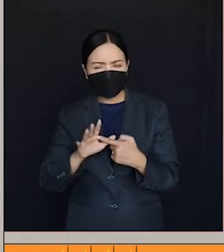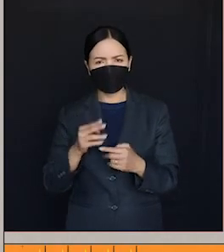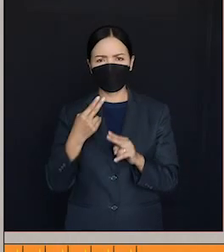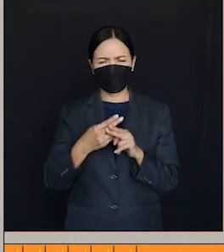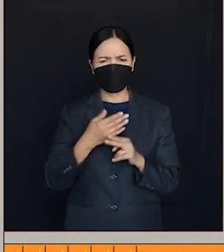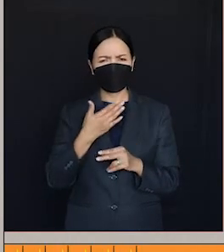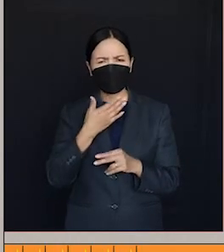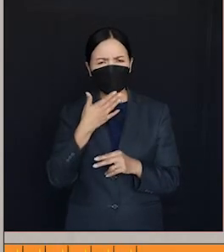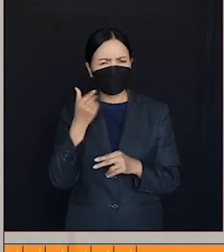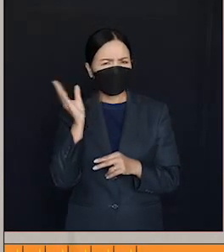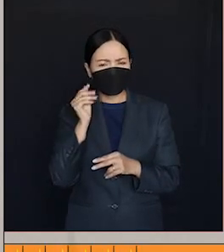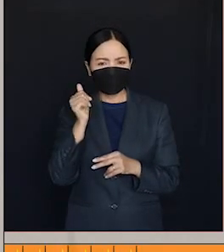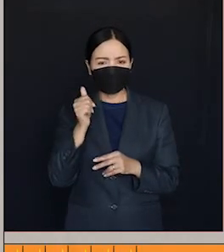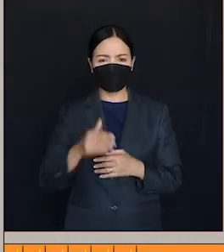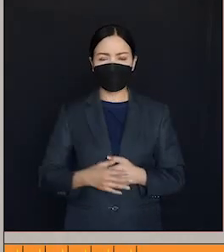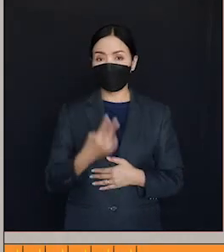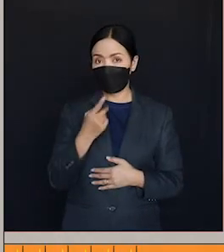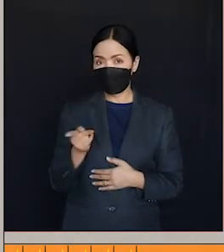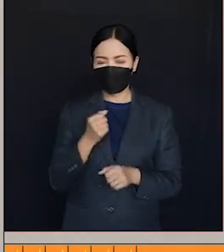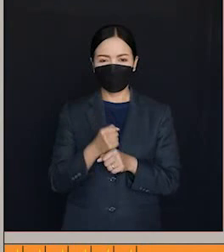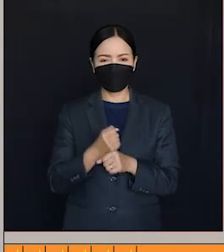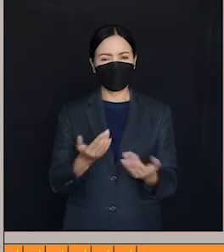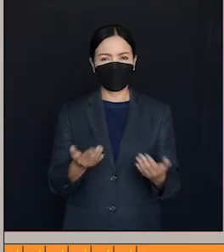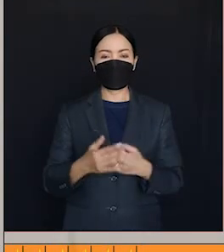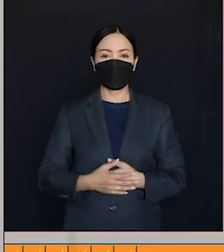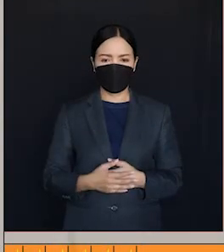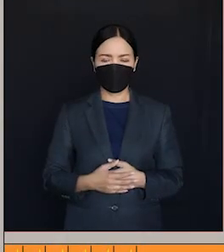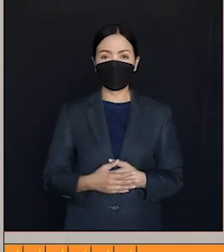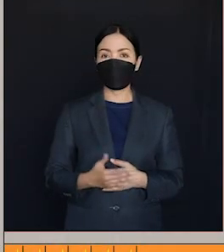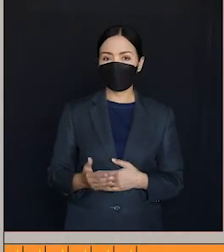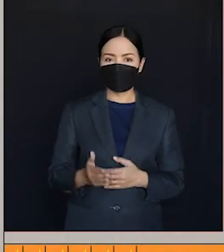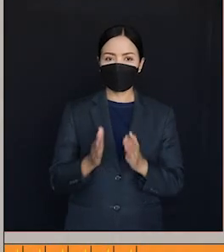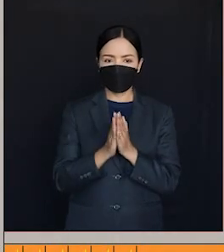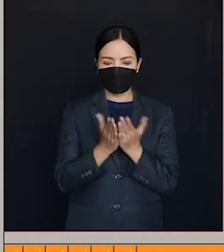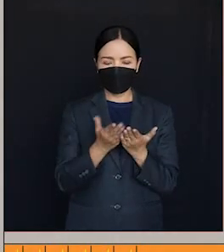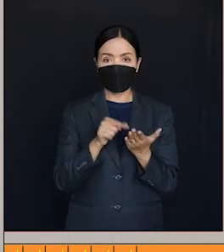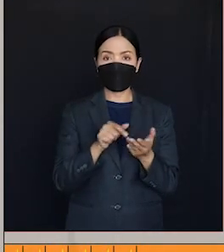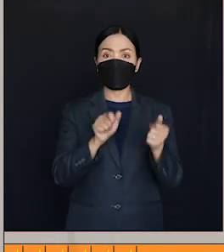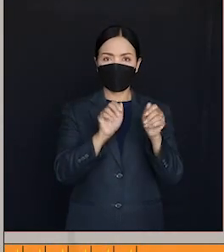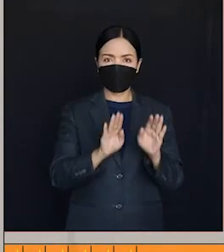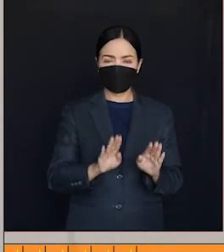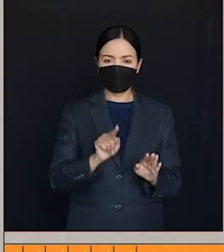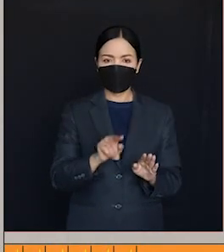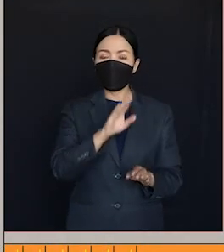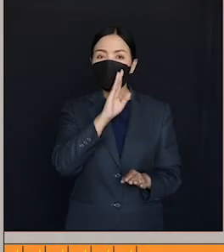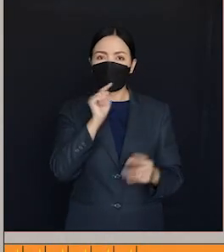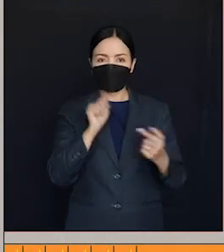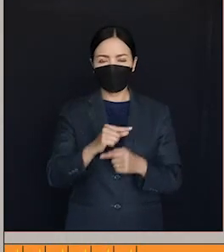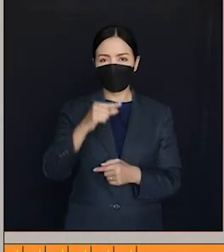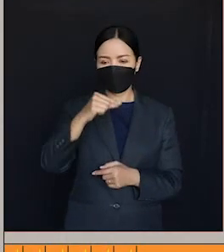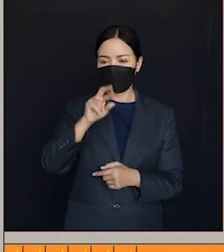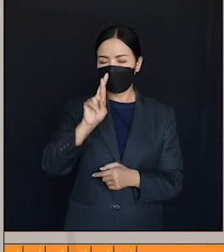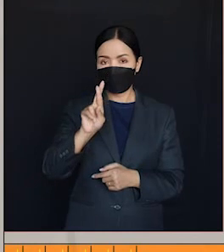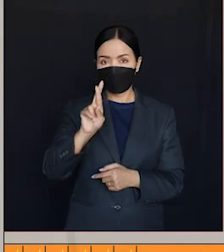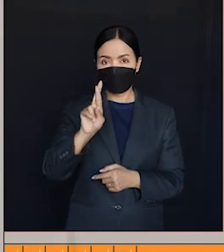ามาดูกันว่า ตัวนี้ทำยังไงใช่ไหม คะ หนังสือเนี่ยก็จะถูกออกแบบมาว่าถ้าเป็น GR